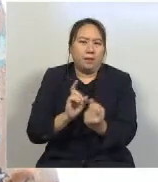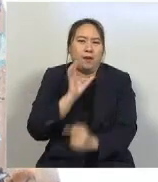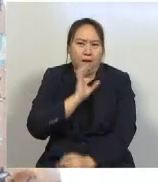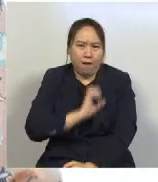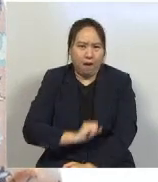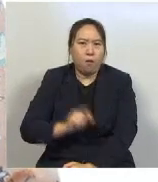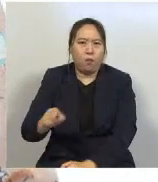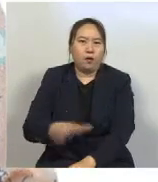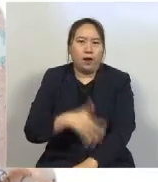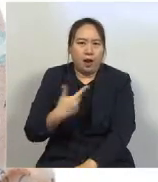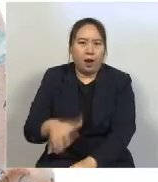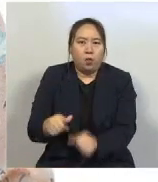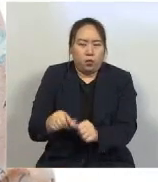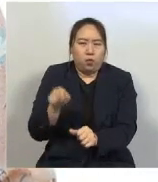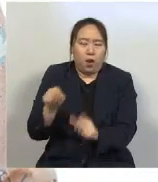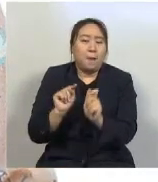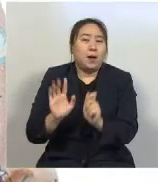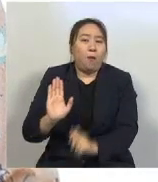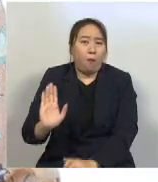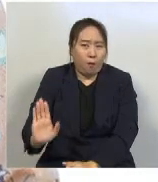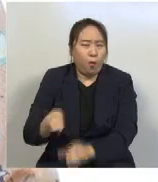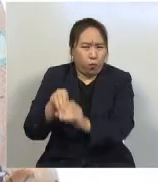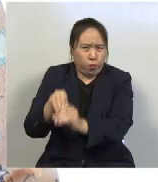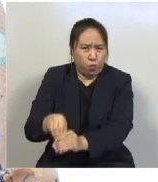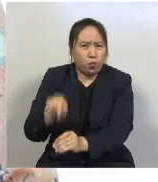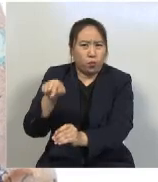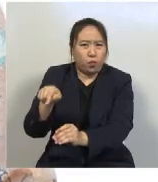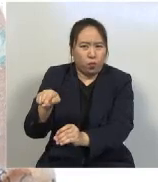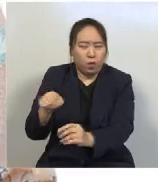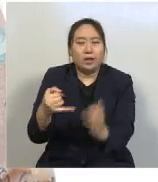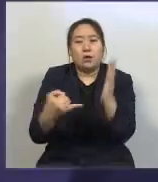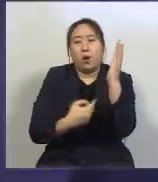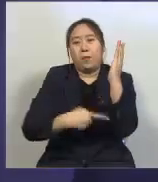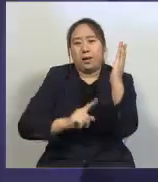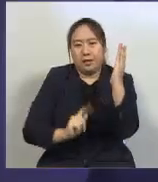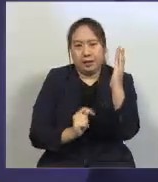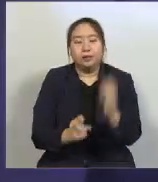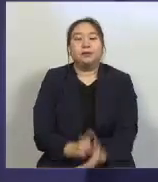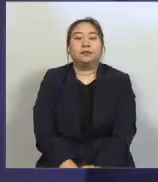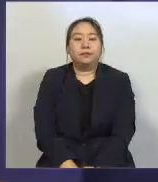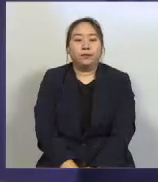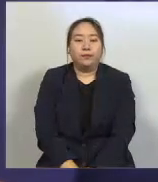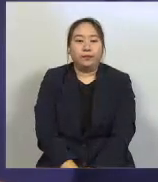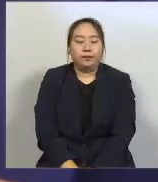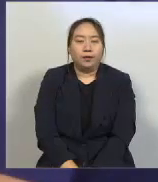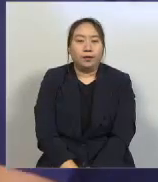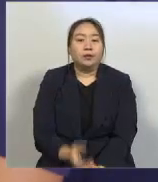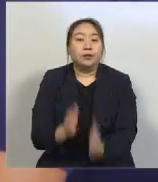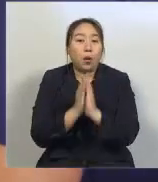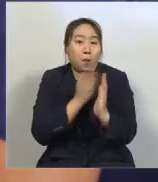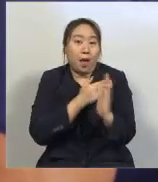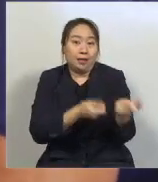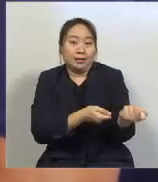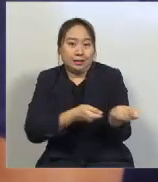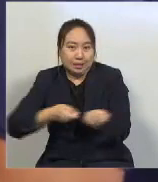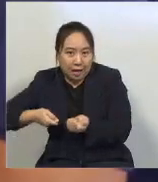นะครับซึ่งอยู่คู่กับอำเภอโคกโพและก็อยู่คู่กับจังหวัดปัตตานี ประเพณีชักพระเป็นประเพณีท้อง